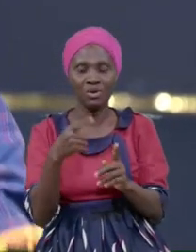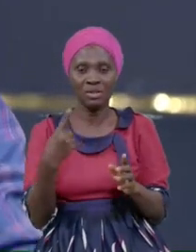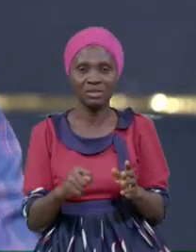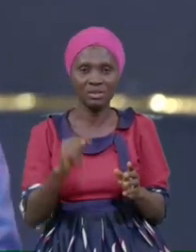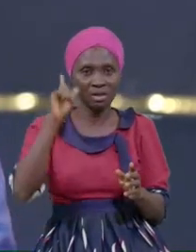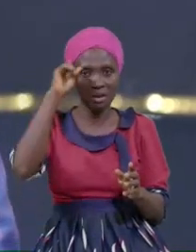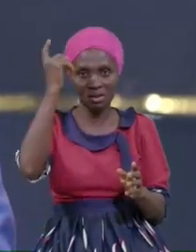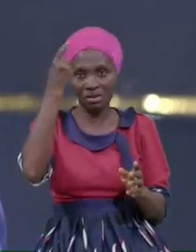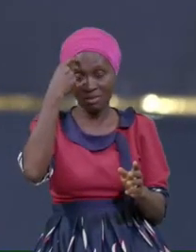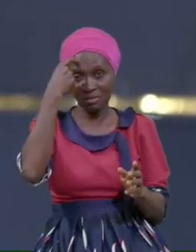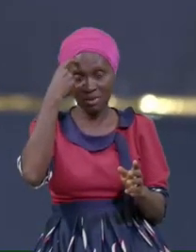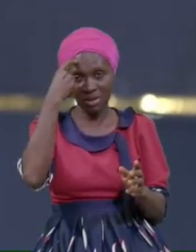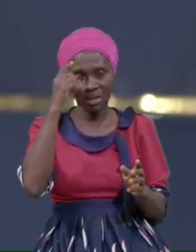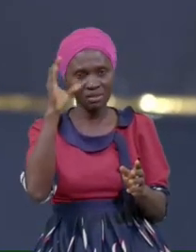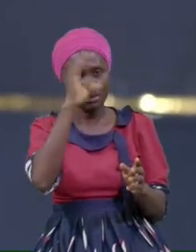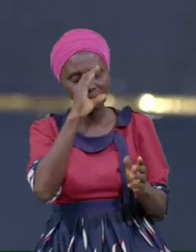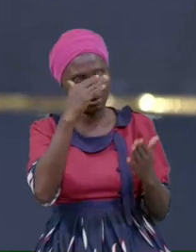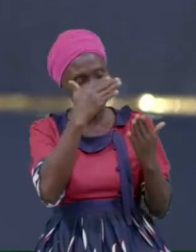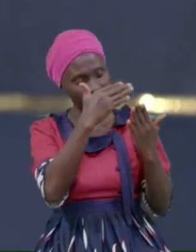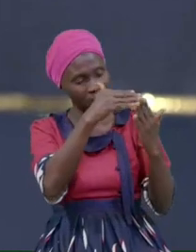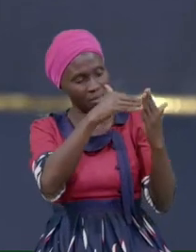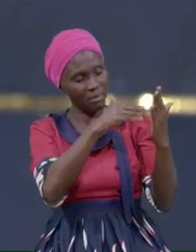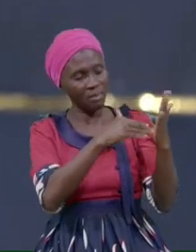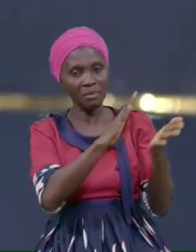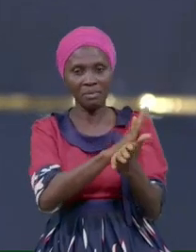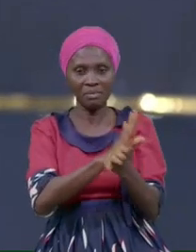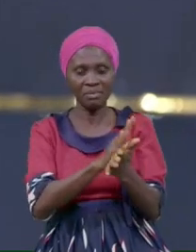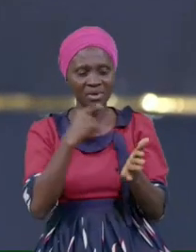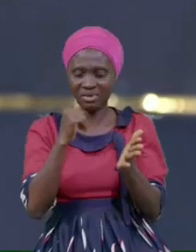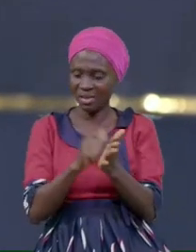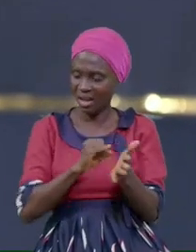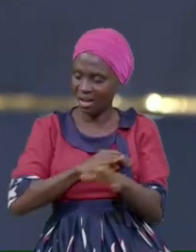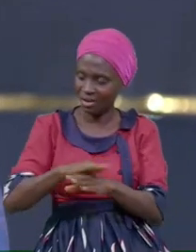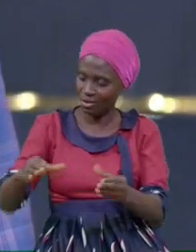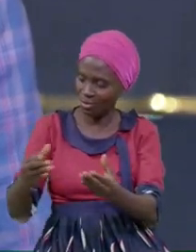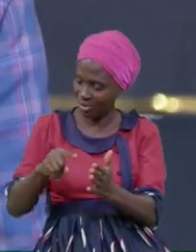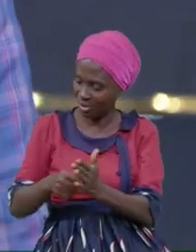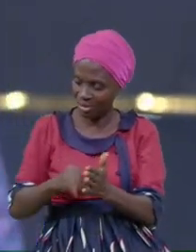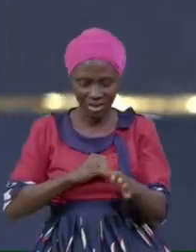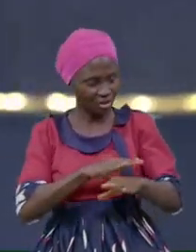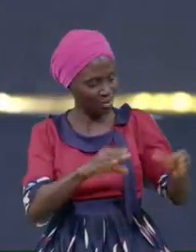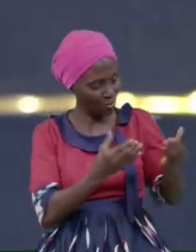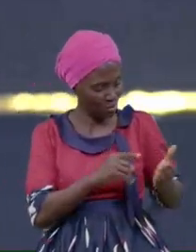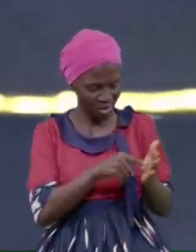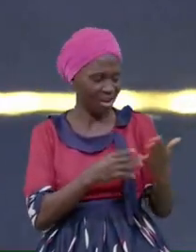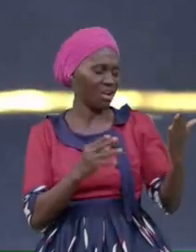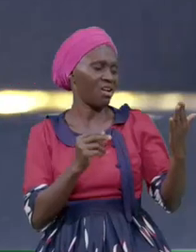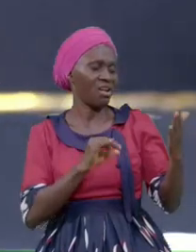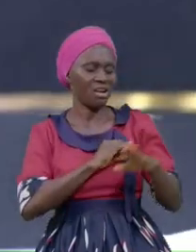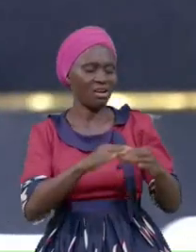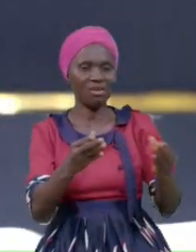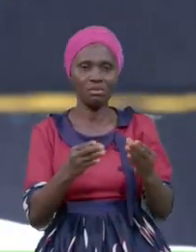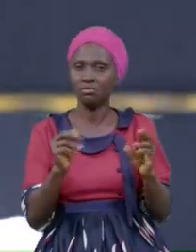regarde les noms qui sont en train. Je ne veux pas ça. Le gouvernement dit non. gouverneur ne fera pas ça. Je